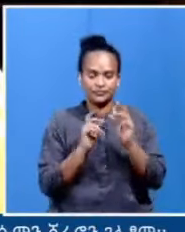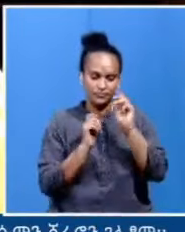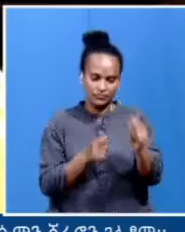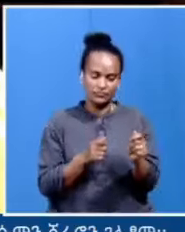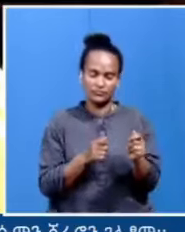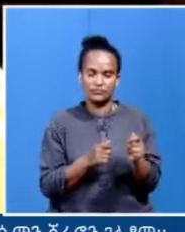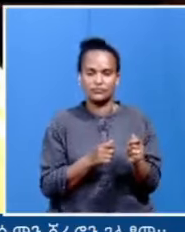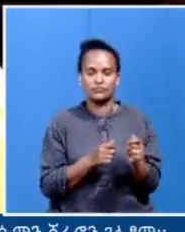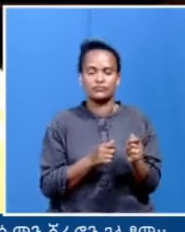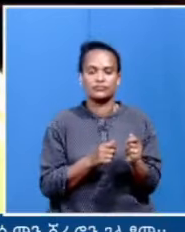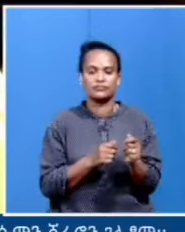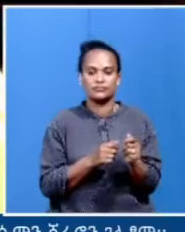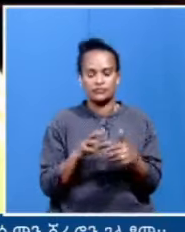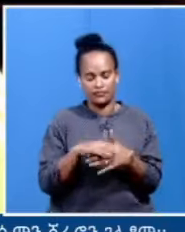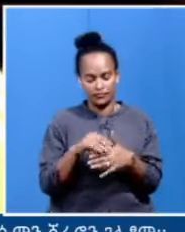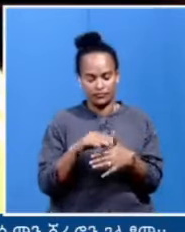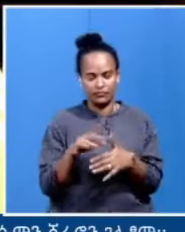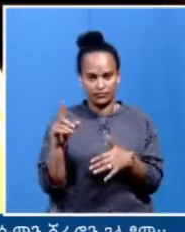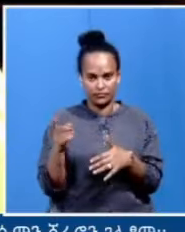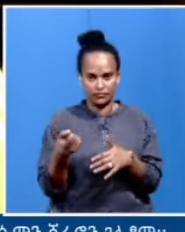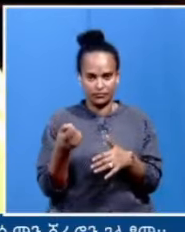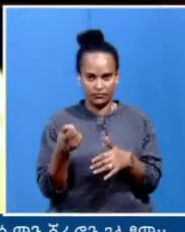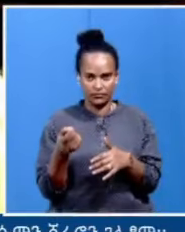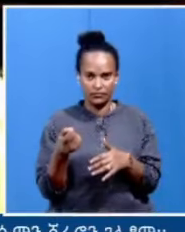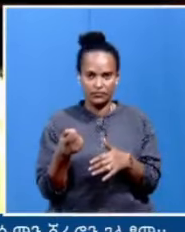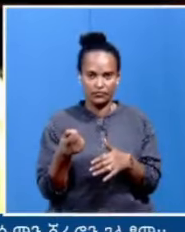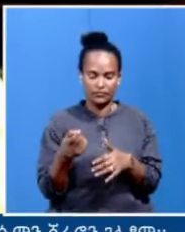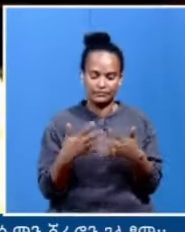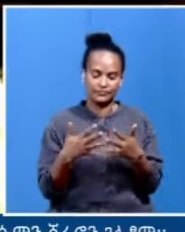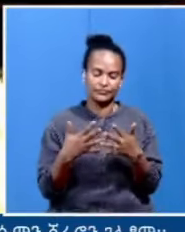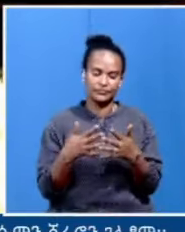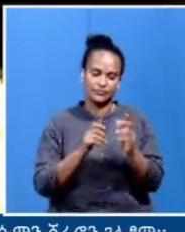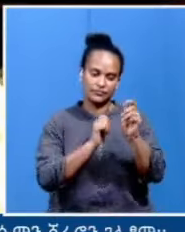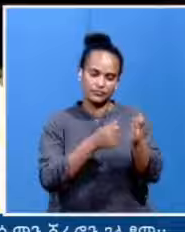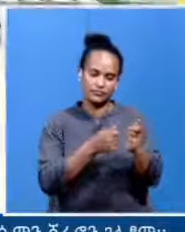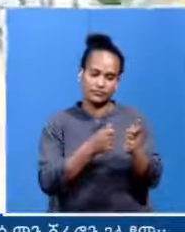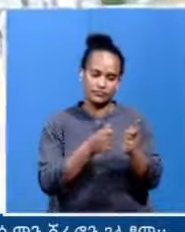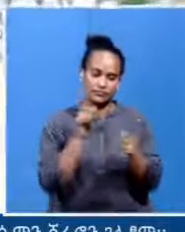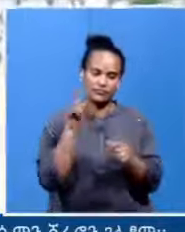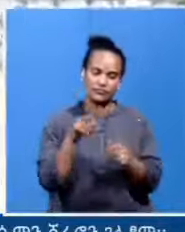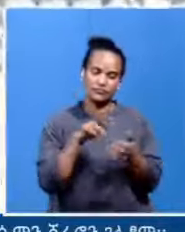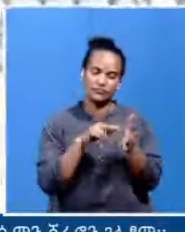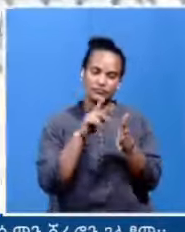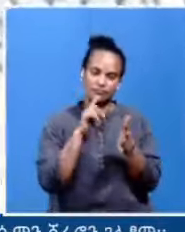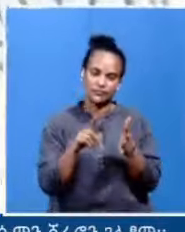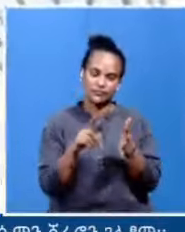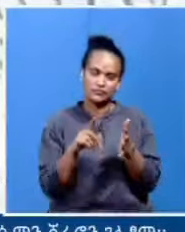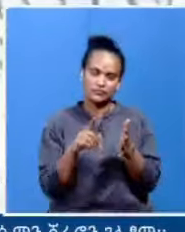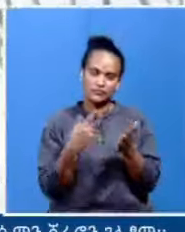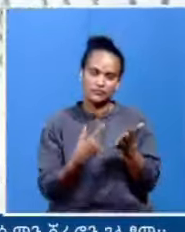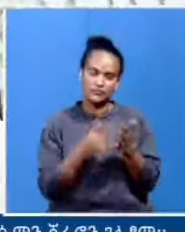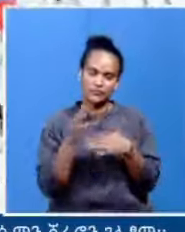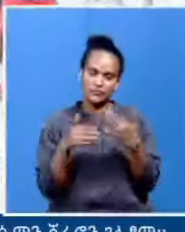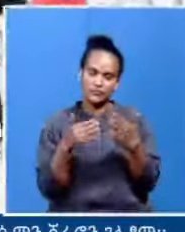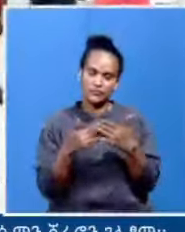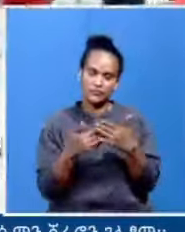እውን ብገንዘብ ይኹን ብማተርያል ጌርና ክንሽልሞም ስለ ዝግባእ ማለት እዩ። ነዚኦም ኩሉ